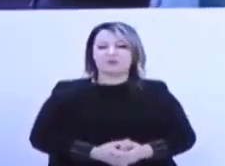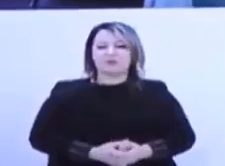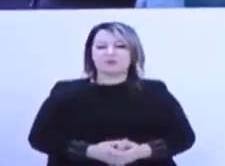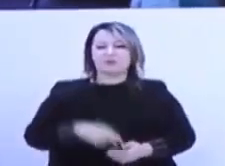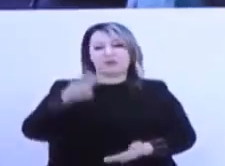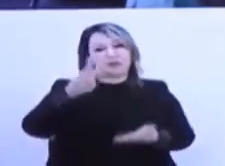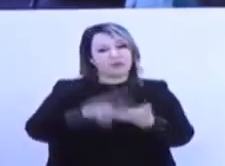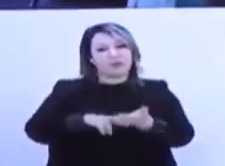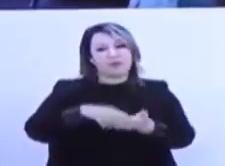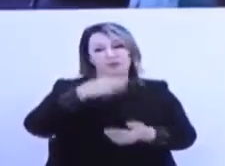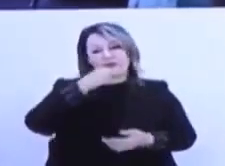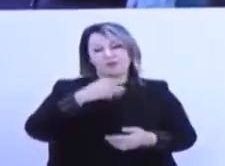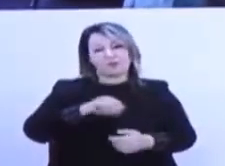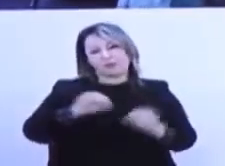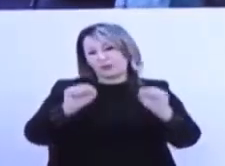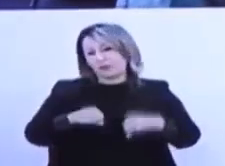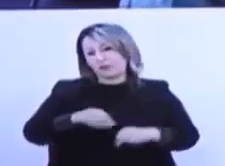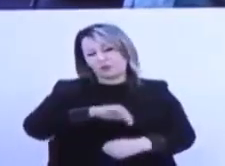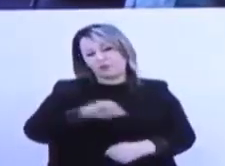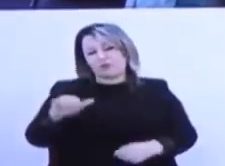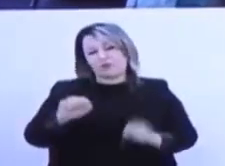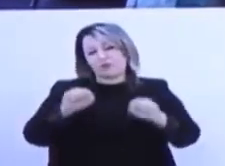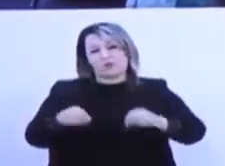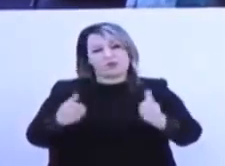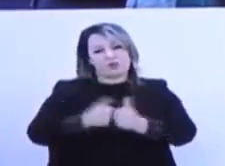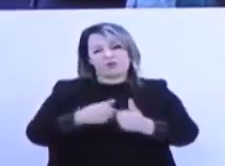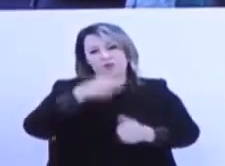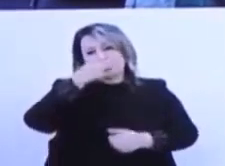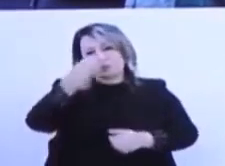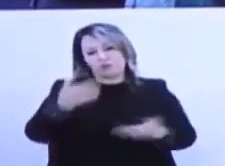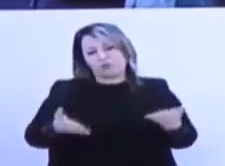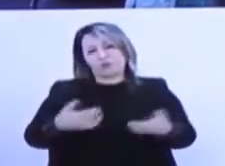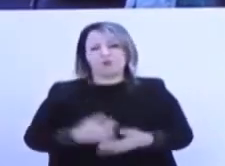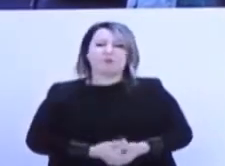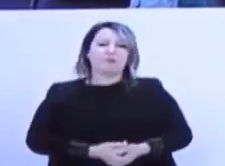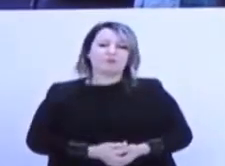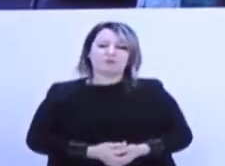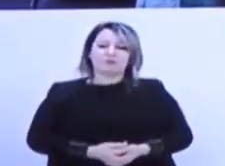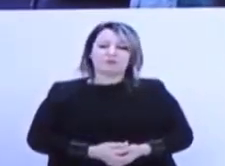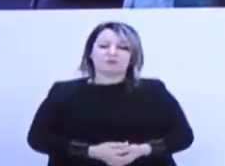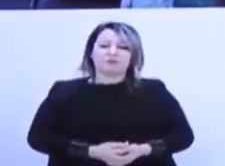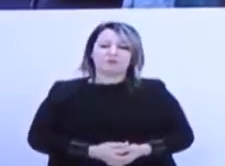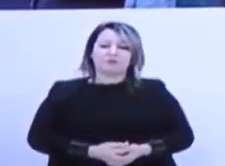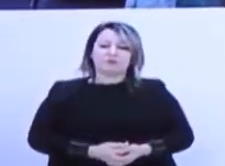صراحة أنا لا أشاطرك الرأي تماما على ما تفضلت به، و